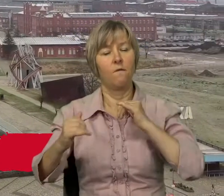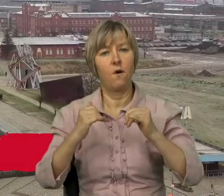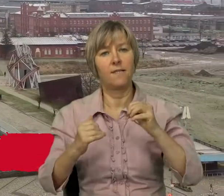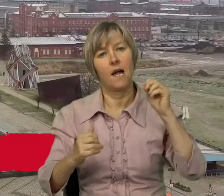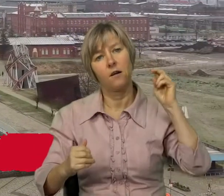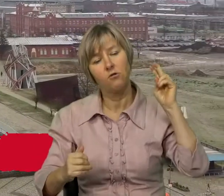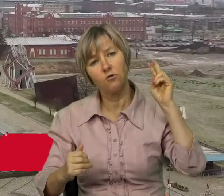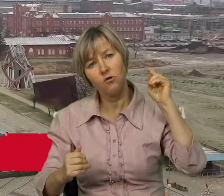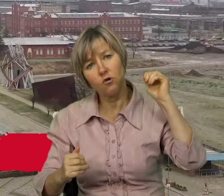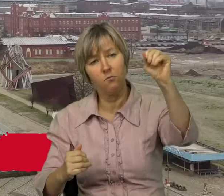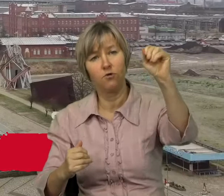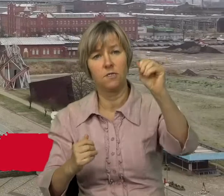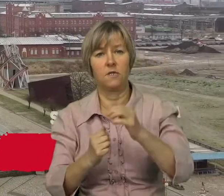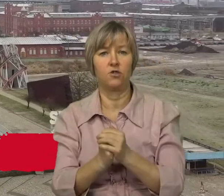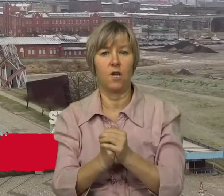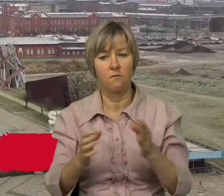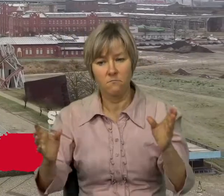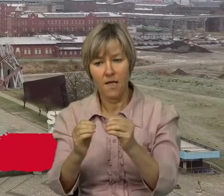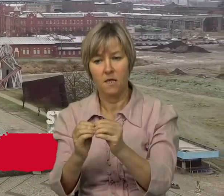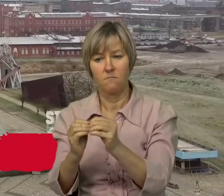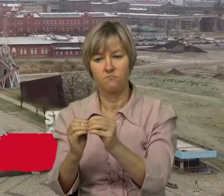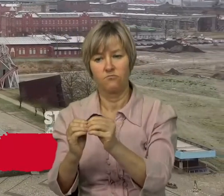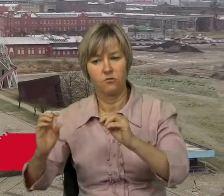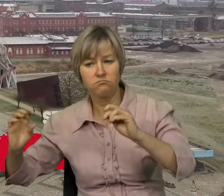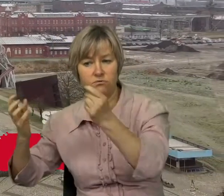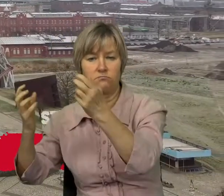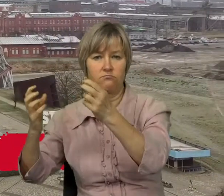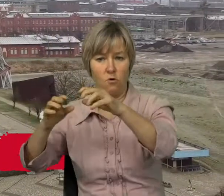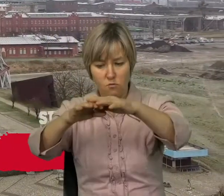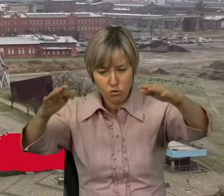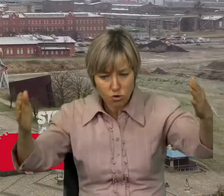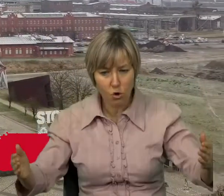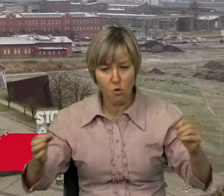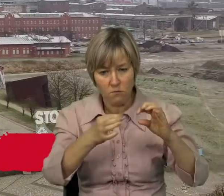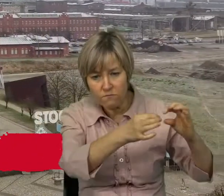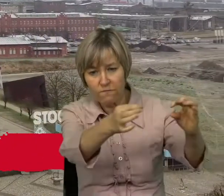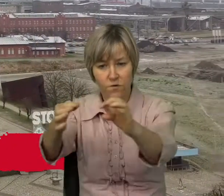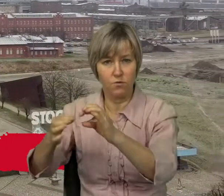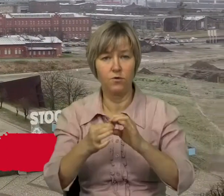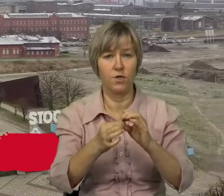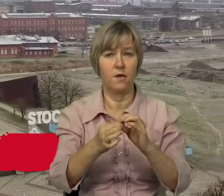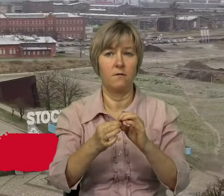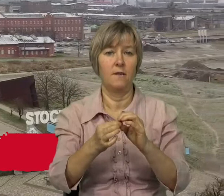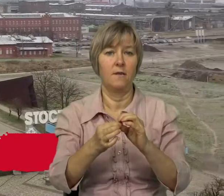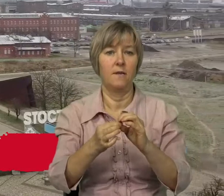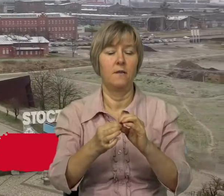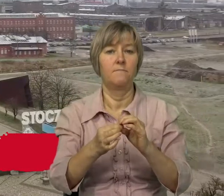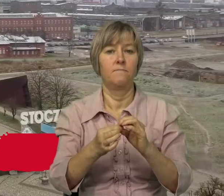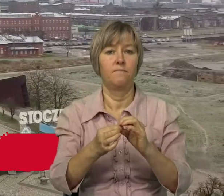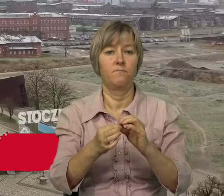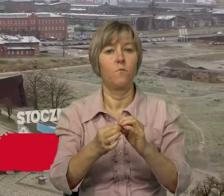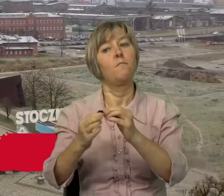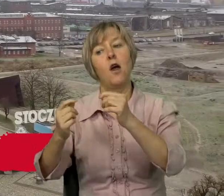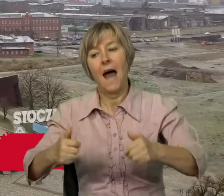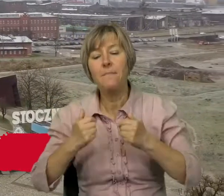stołu ze strajkującymi. Ze strajkującymi z bardzo różnych miejsc i zakładów do rozmów.